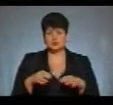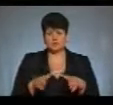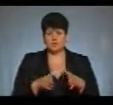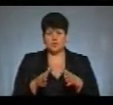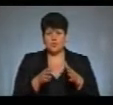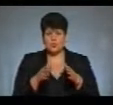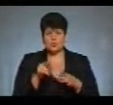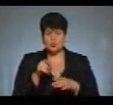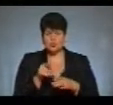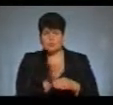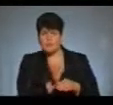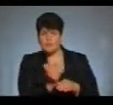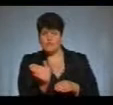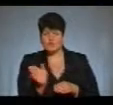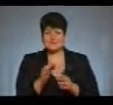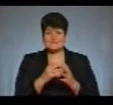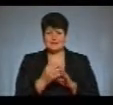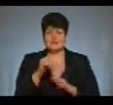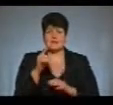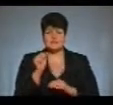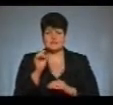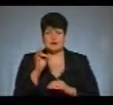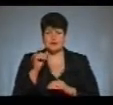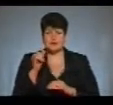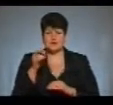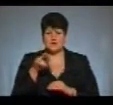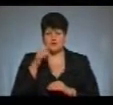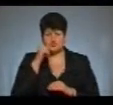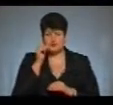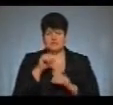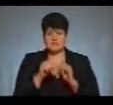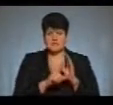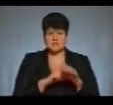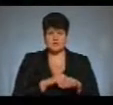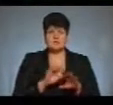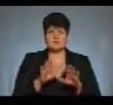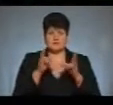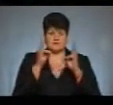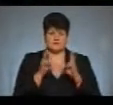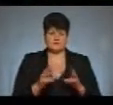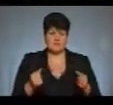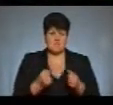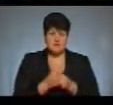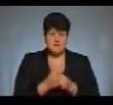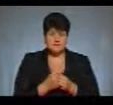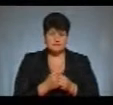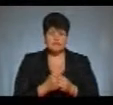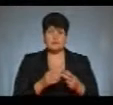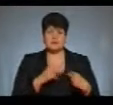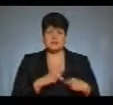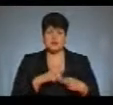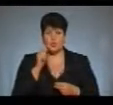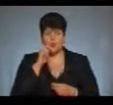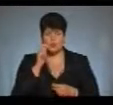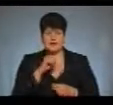Доманово-Коваль-Чернівці-Тереблече. Тут, на повороті до села Заруддя Збаразького району, вчора о 16-й годині трапилась аварія. Співробітники «Укренерго» на